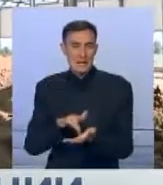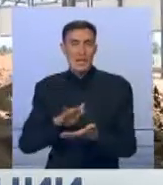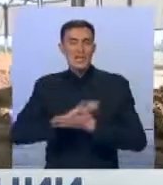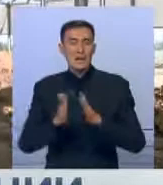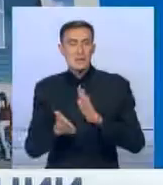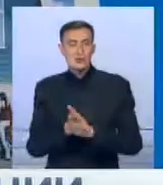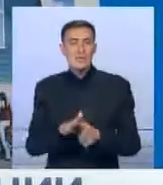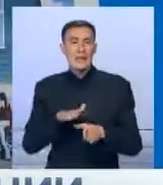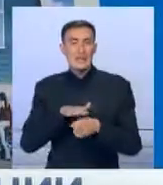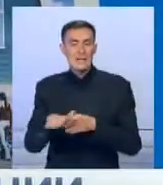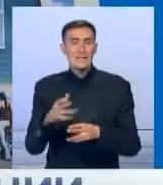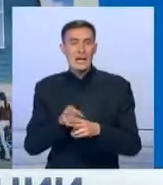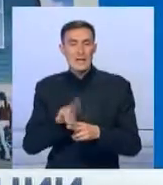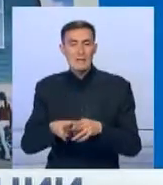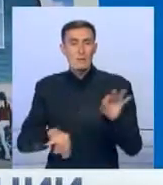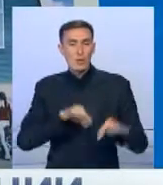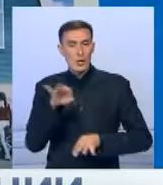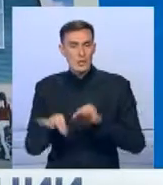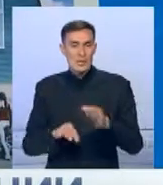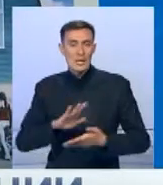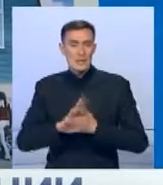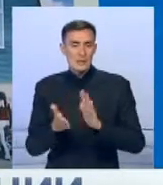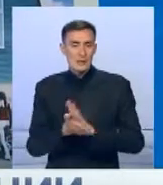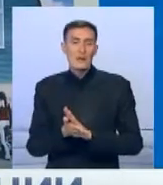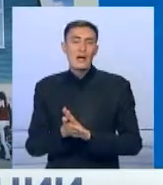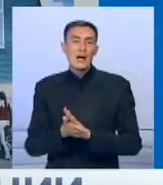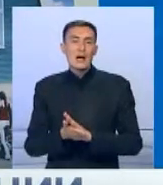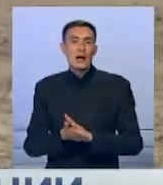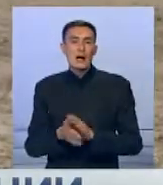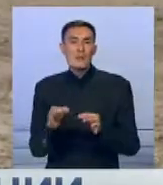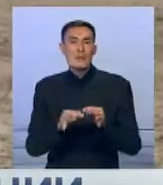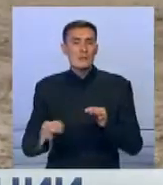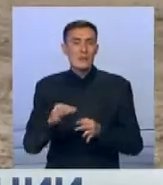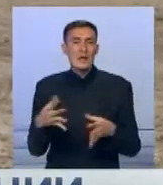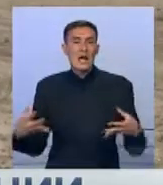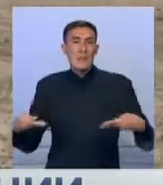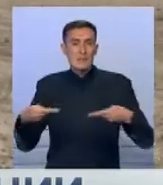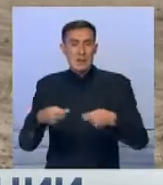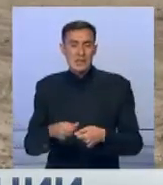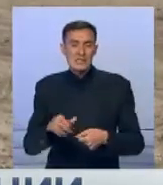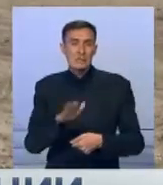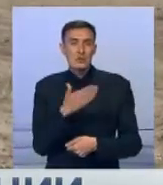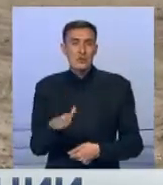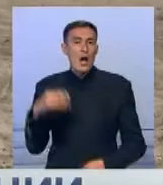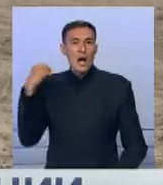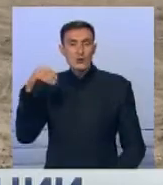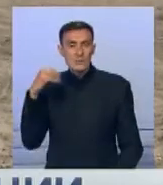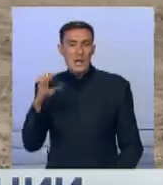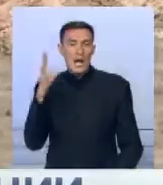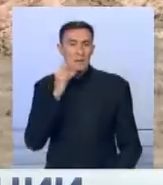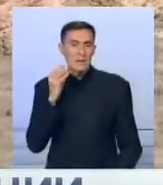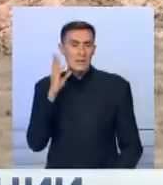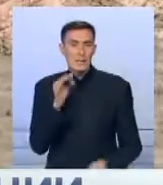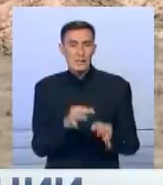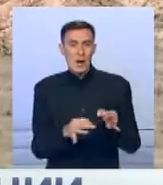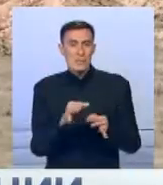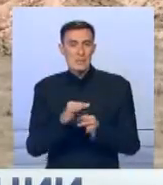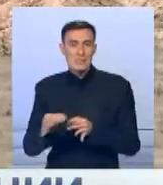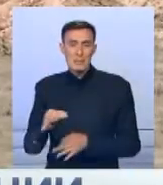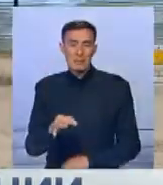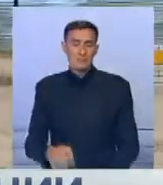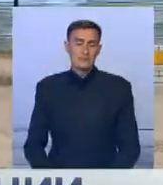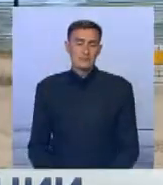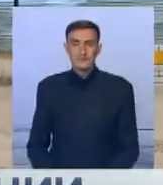Договоренность о реализации данного проекта достигнута в рамках межрегиональной кооперации между Актюбинской и Алматинской областями.